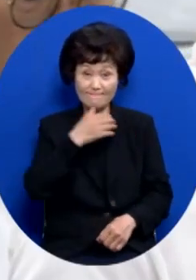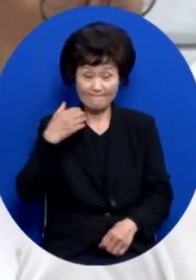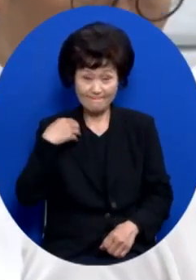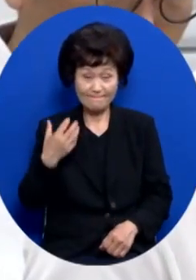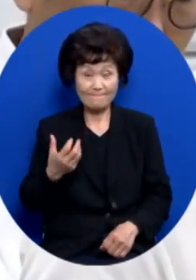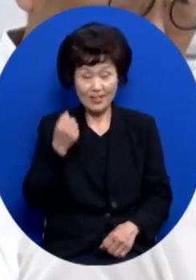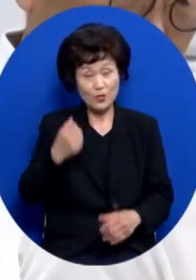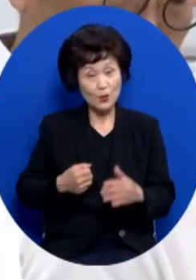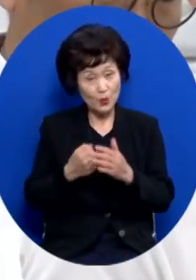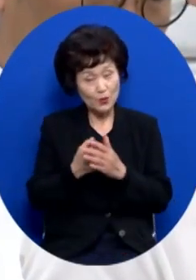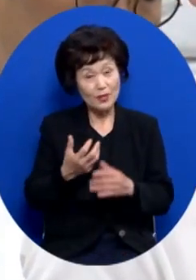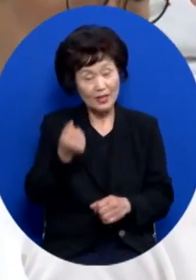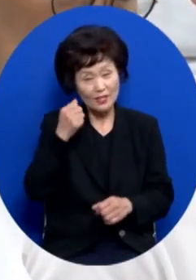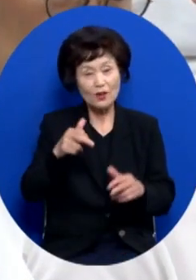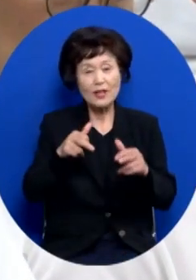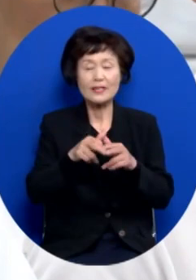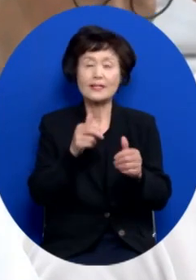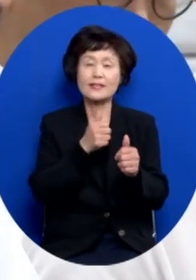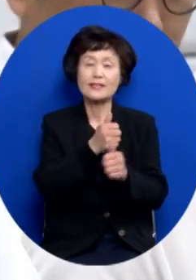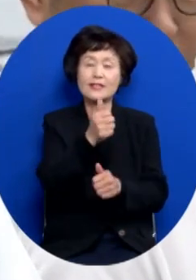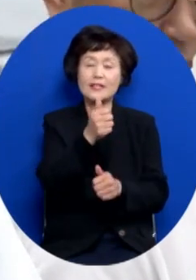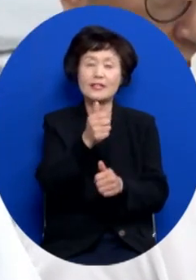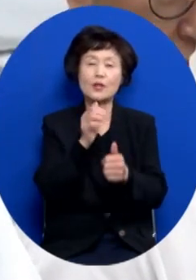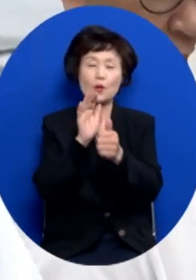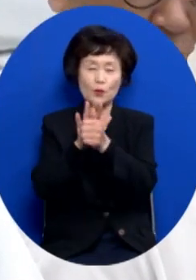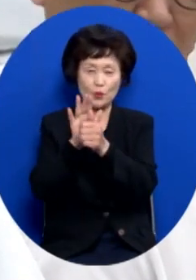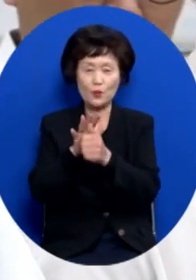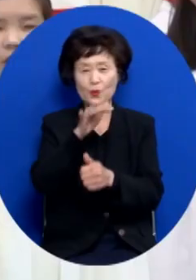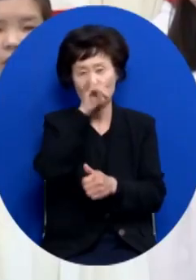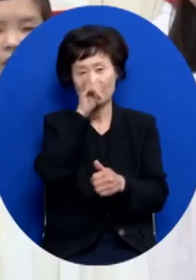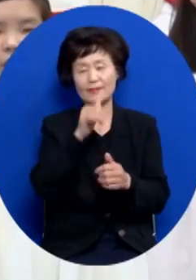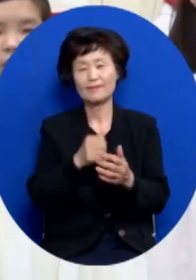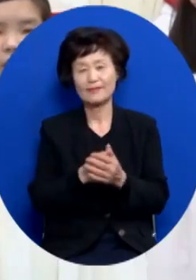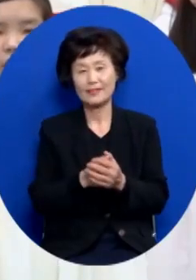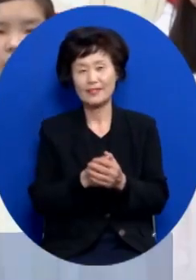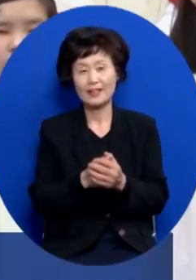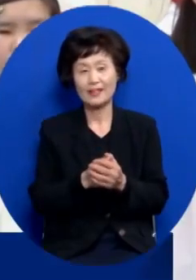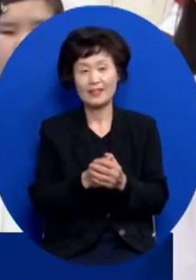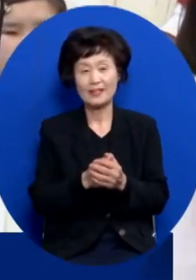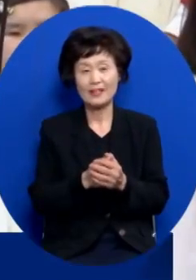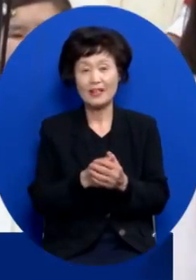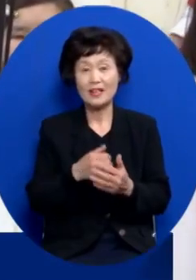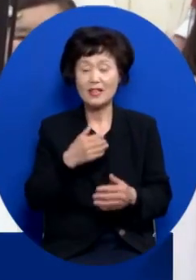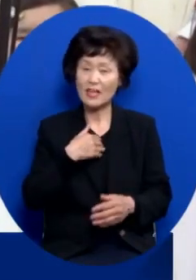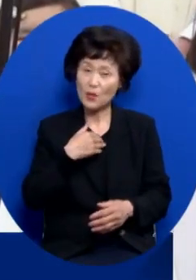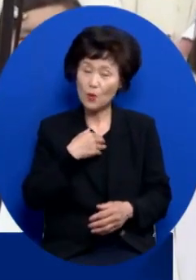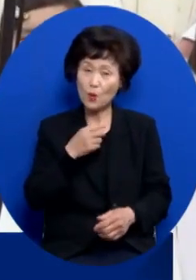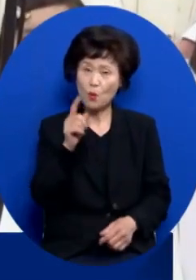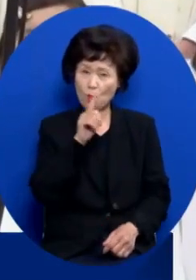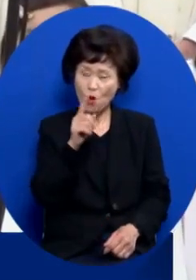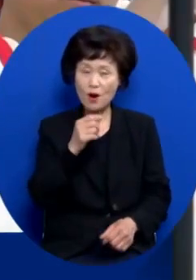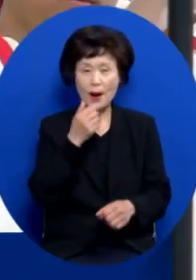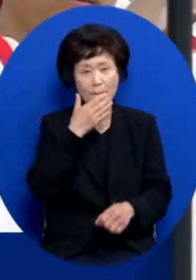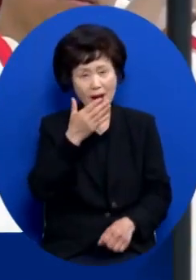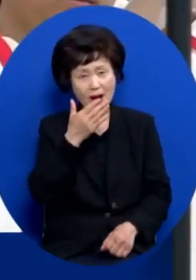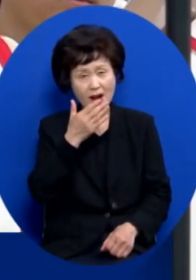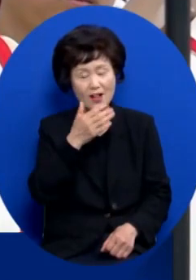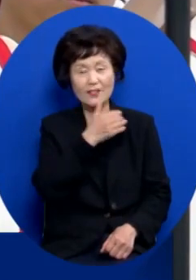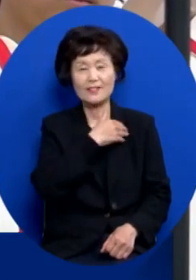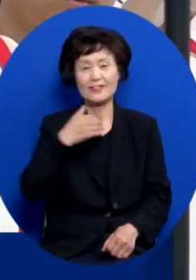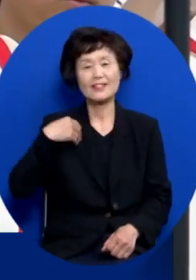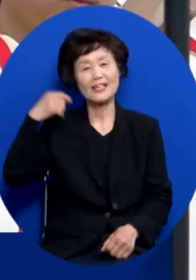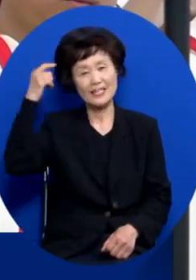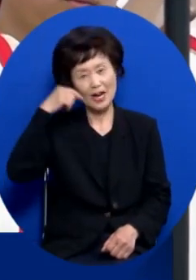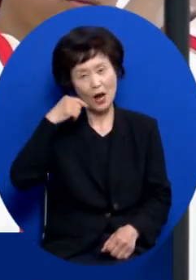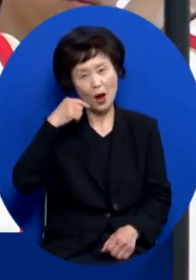갖고 장애를 극복할 수 있도록 돕고 있습니다. 일단은 저에게 뭔가를 할 수 있다는 자신감이 그게